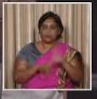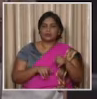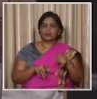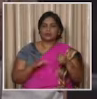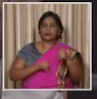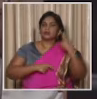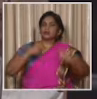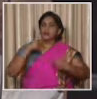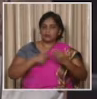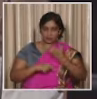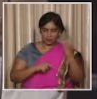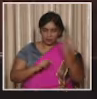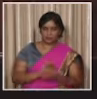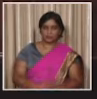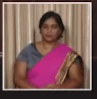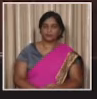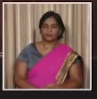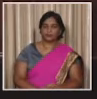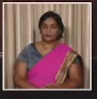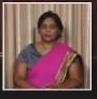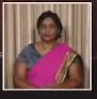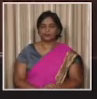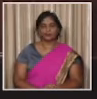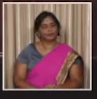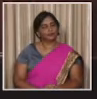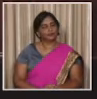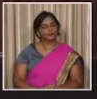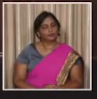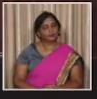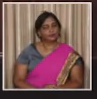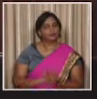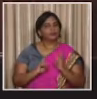මේ කාරණේ වාද කරන්න පුළුවන්. ඔව් මිස්තුති අග්‍රාමාත්‍යවරයාගේ